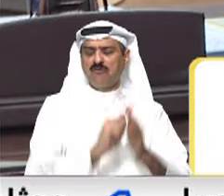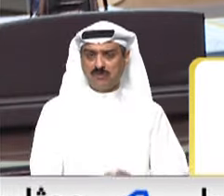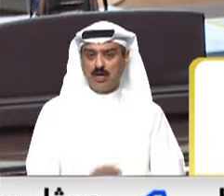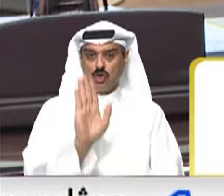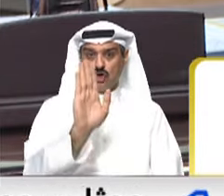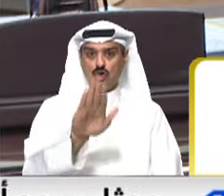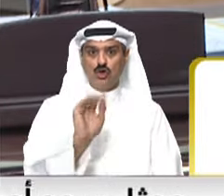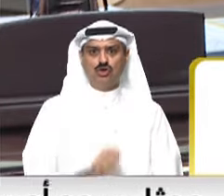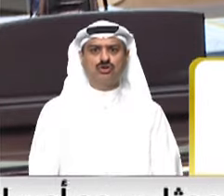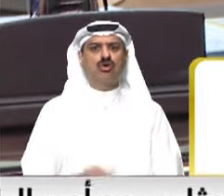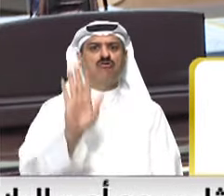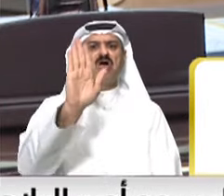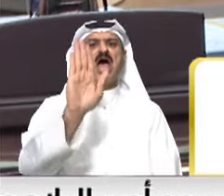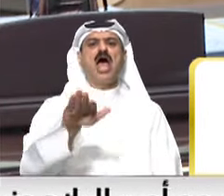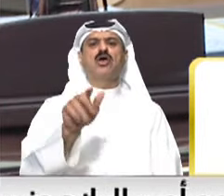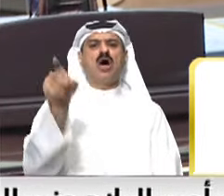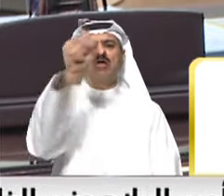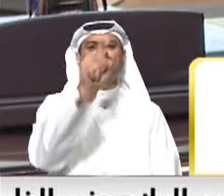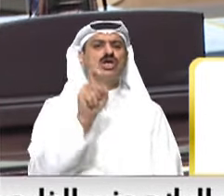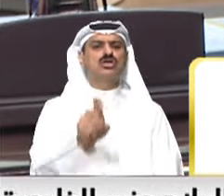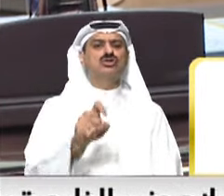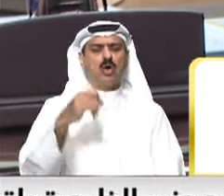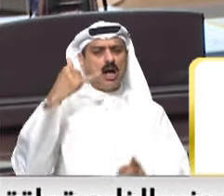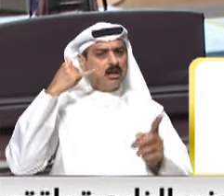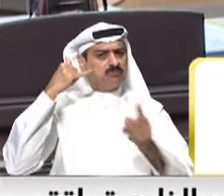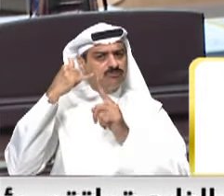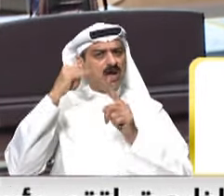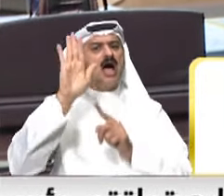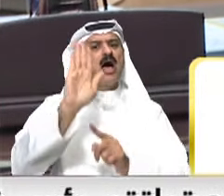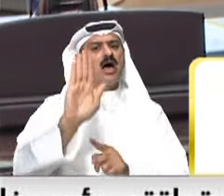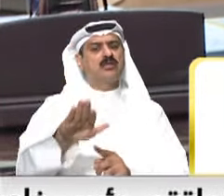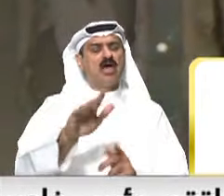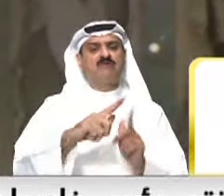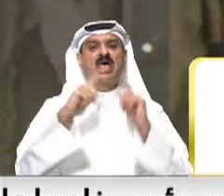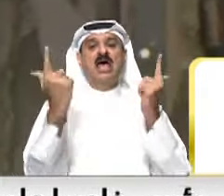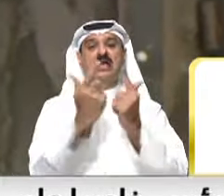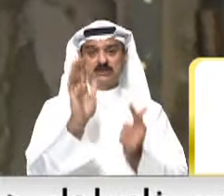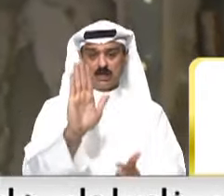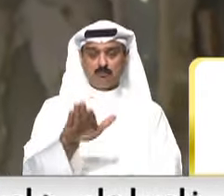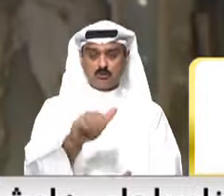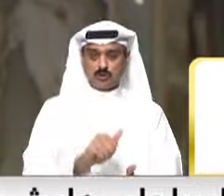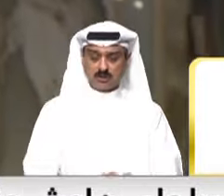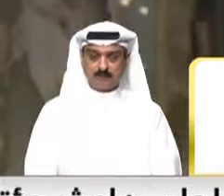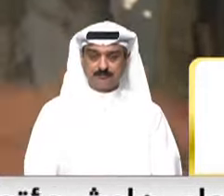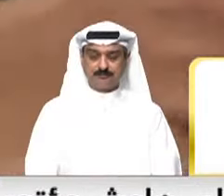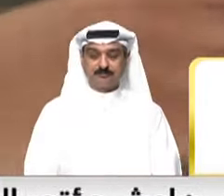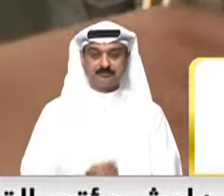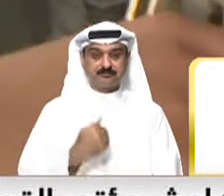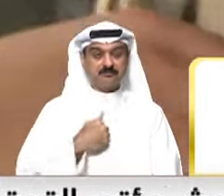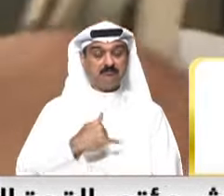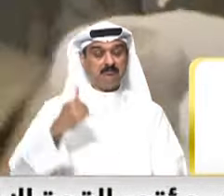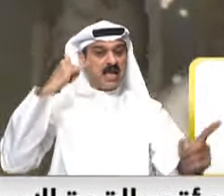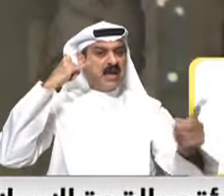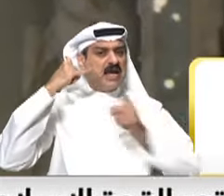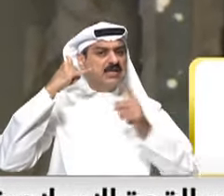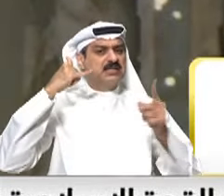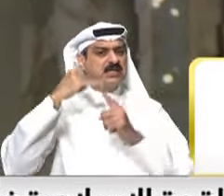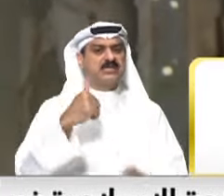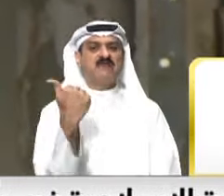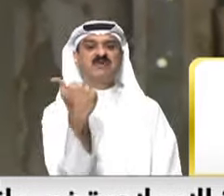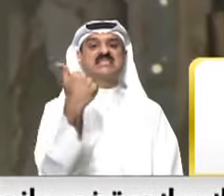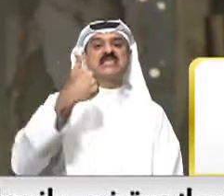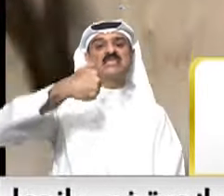لاستقبال البلاغات والشكاوي الواردة من المواطنين خلال لجنة العزاب. ورد لنا 66 ما بين بلاغ